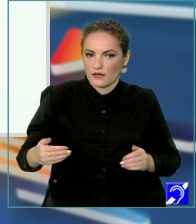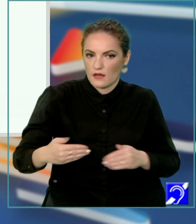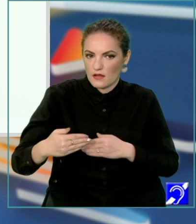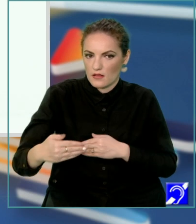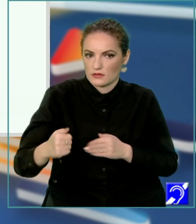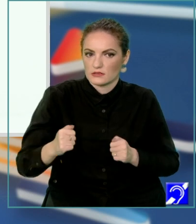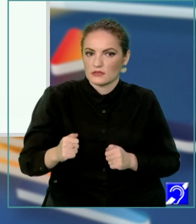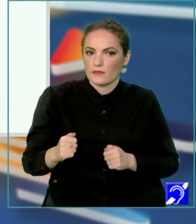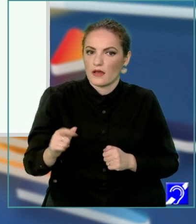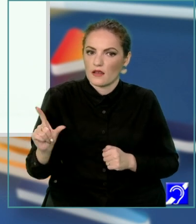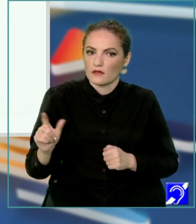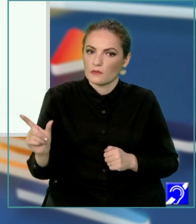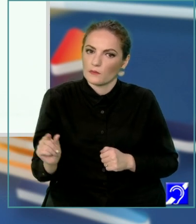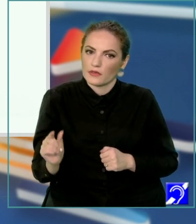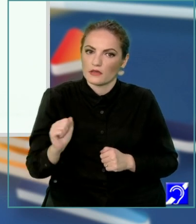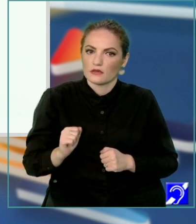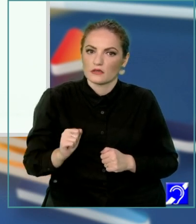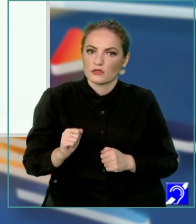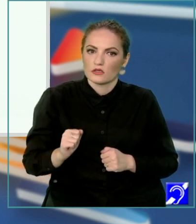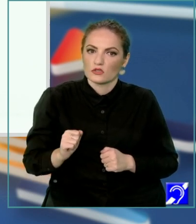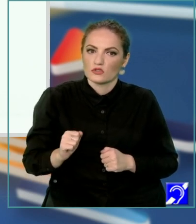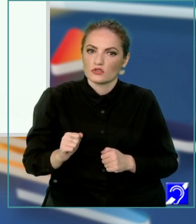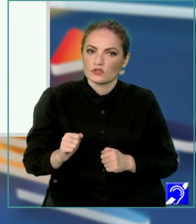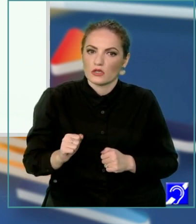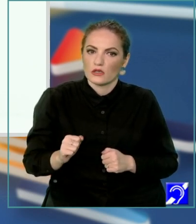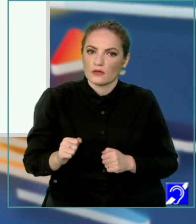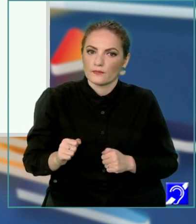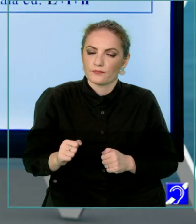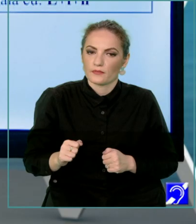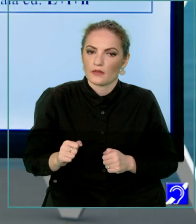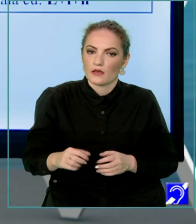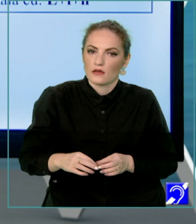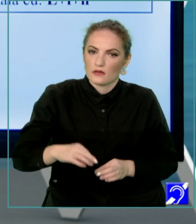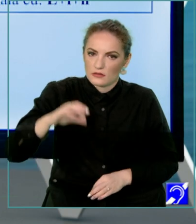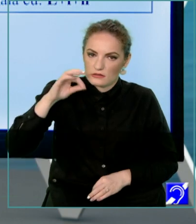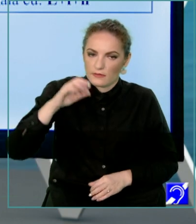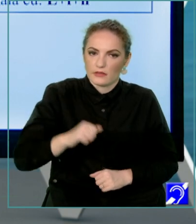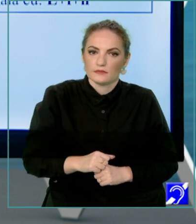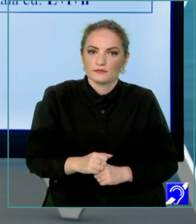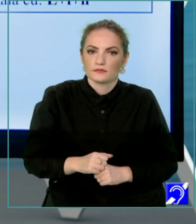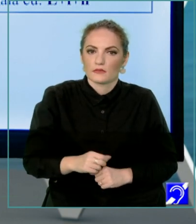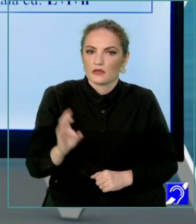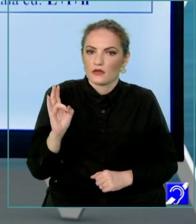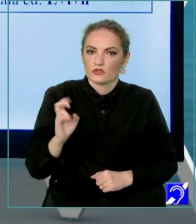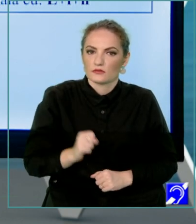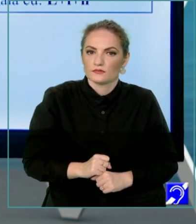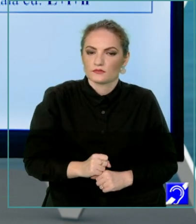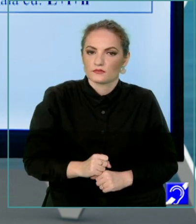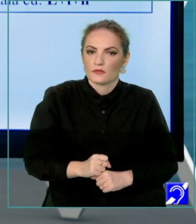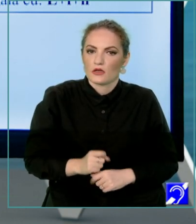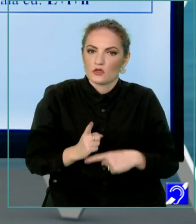o Vom denumi înălțime și o bancnota uzual cu h suma tuturor muchiilor unui paralelipiped dreptunghic